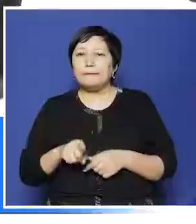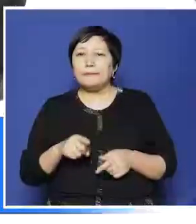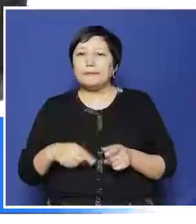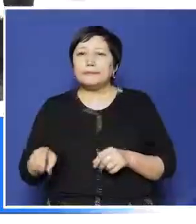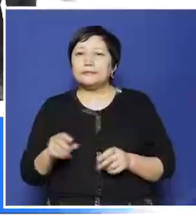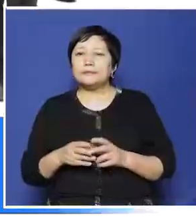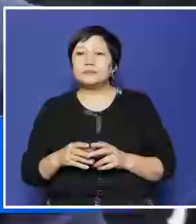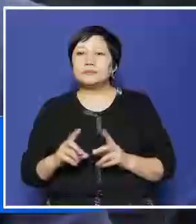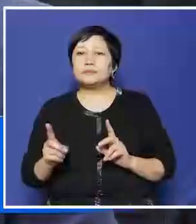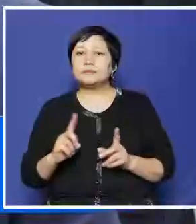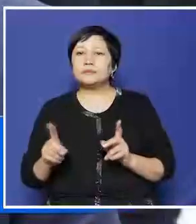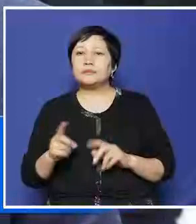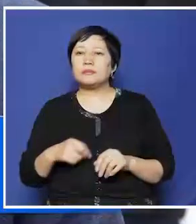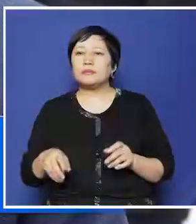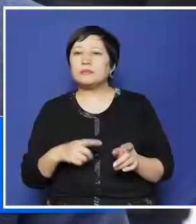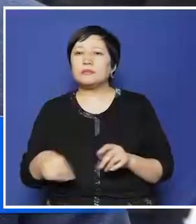Мәжіліс бұл